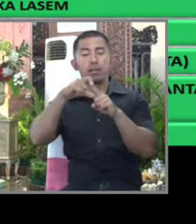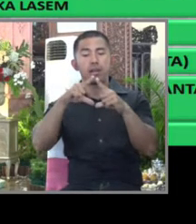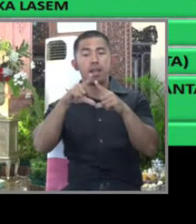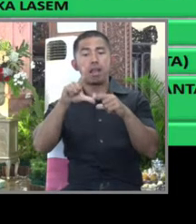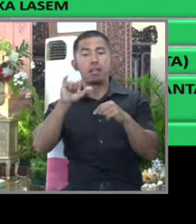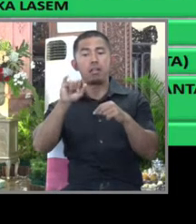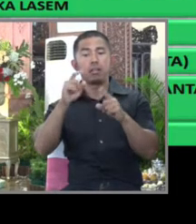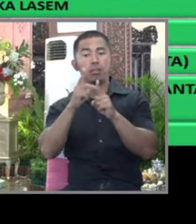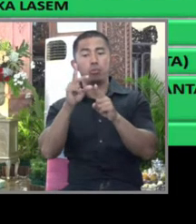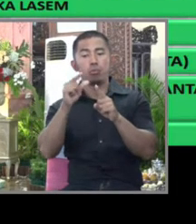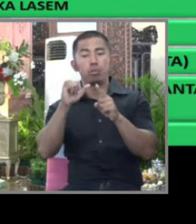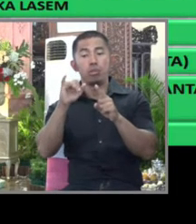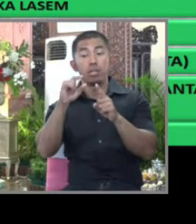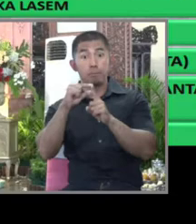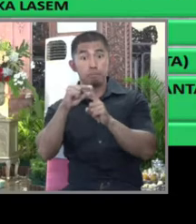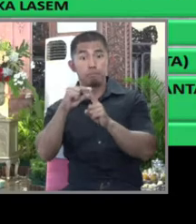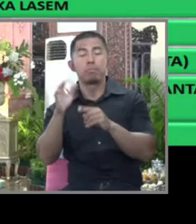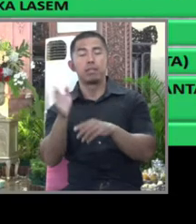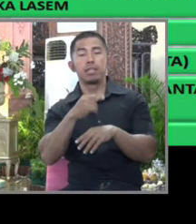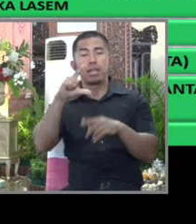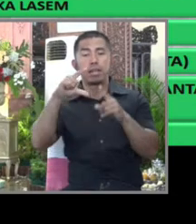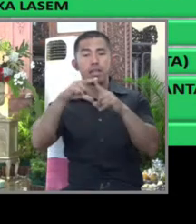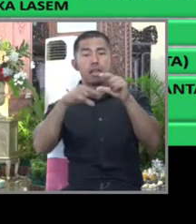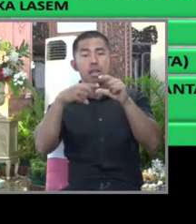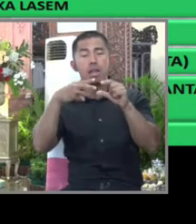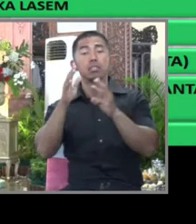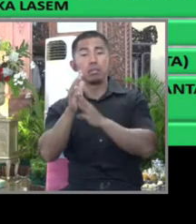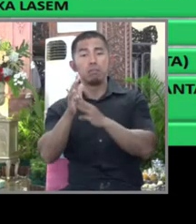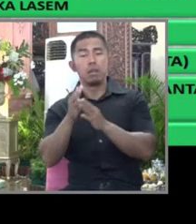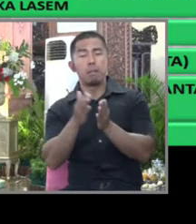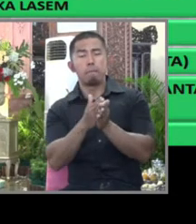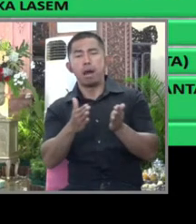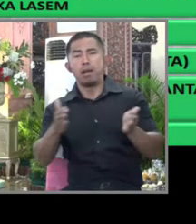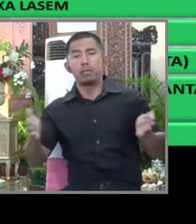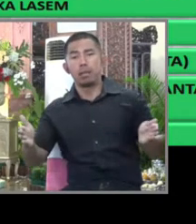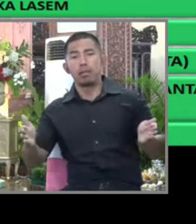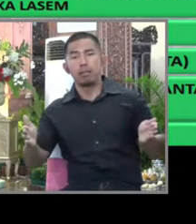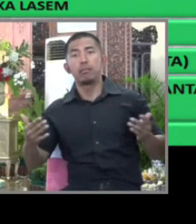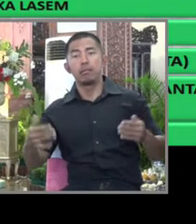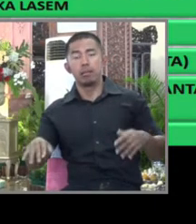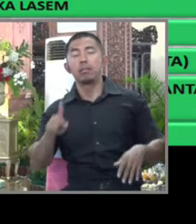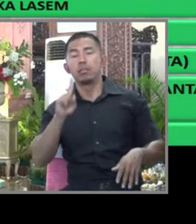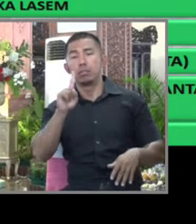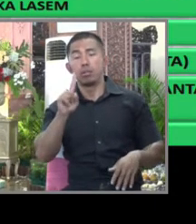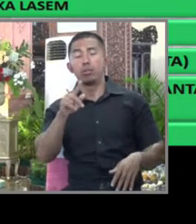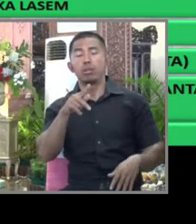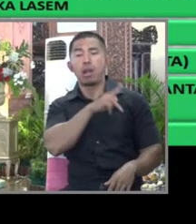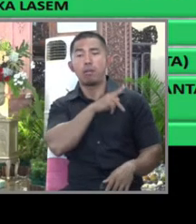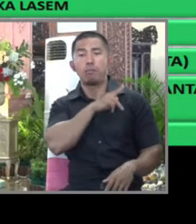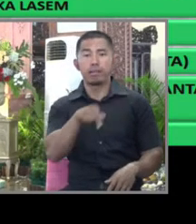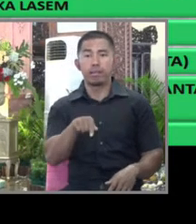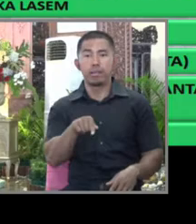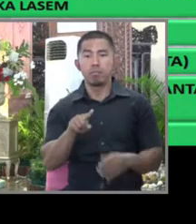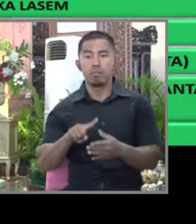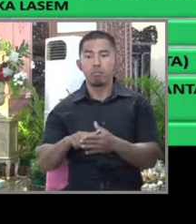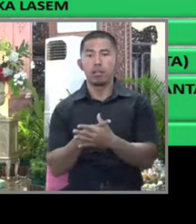panjang kurang lebih 25 koma lima kilo satu-satunya Kabupaten